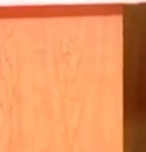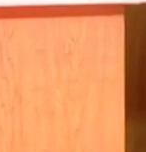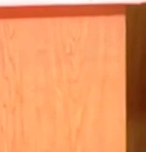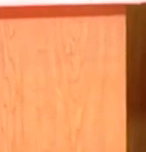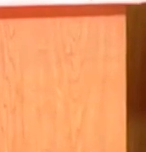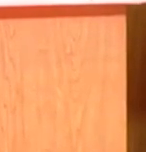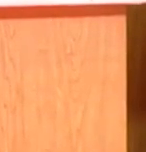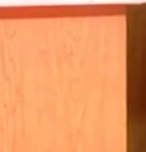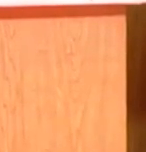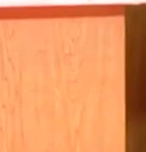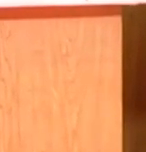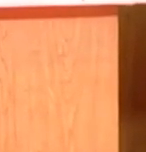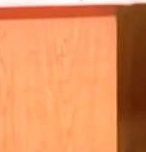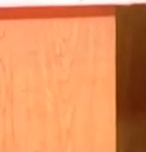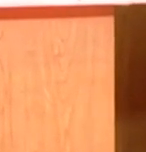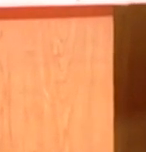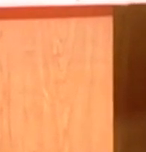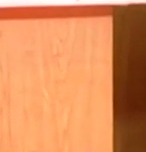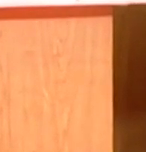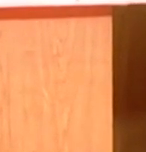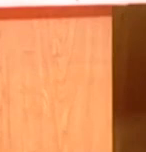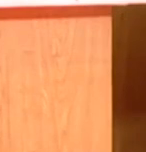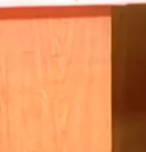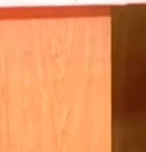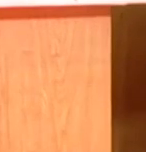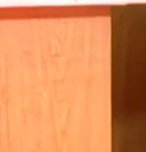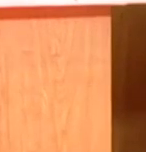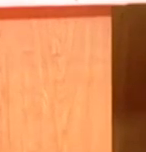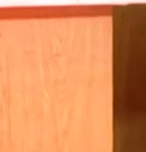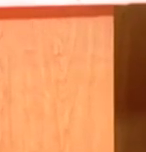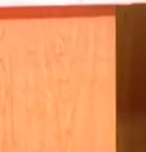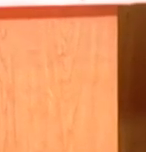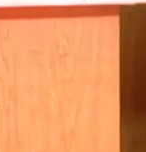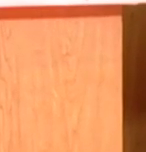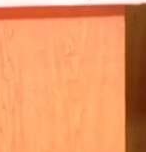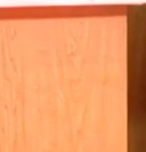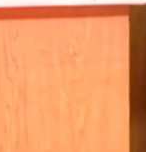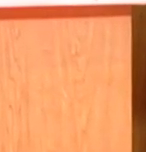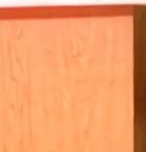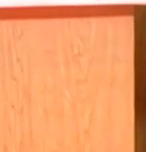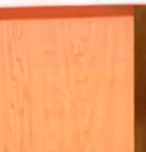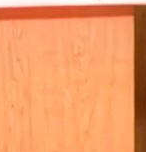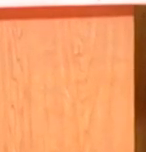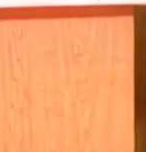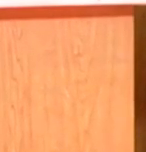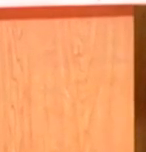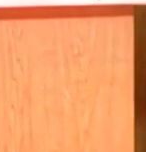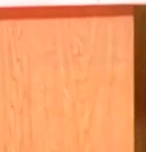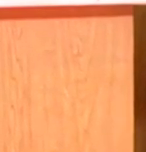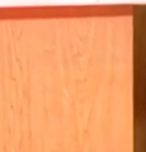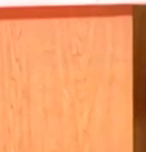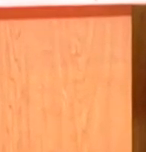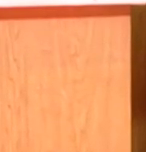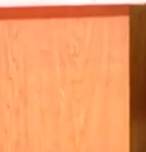youtube.com/GMA News. I-click lang ang subscribe button. At sa mga kapuso abroad, maaari kaming masubaybayan